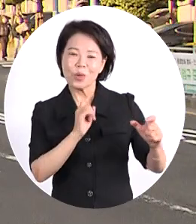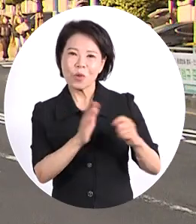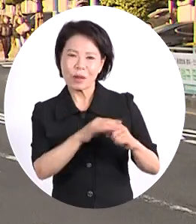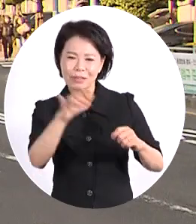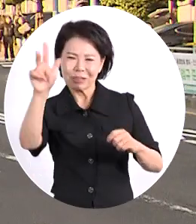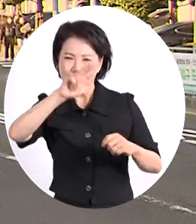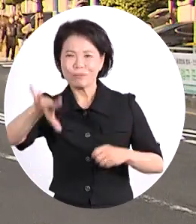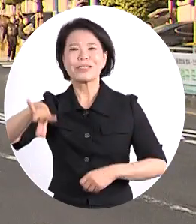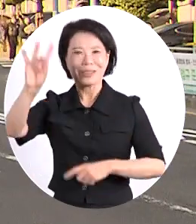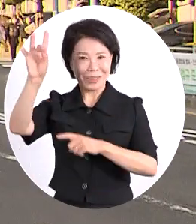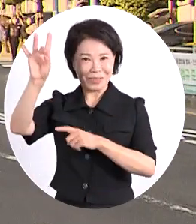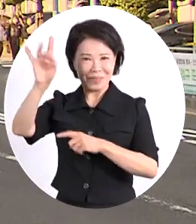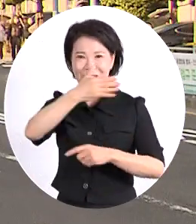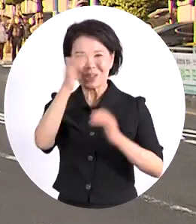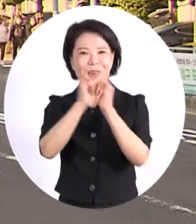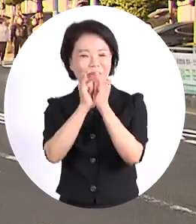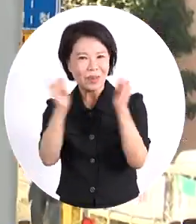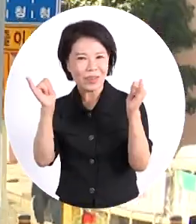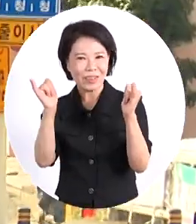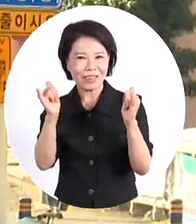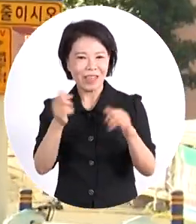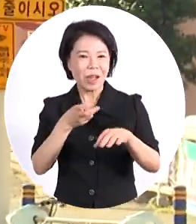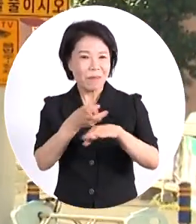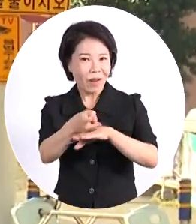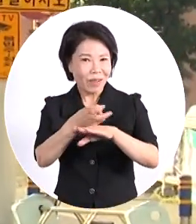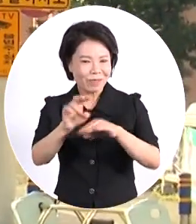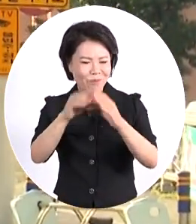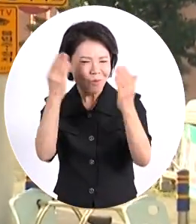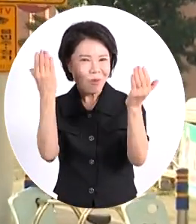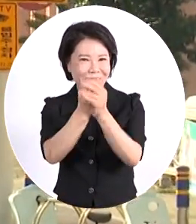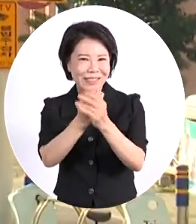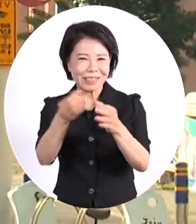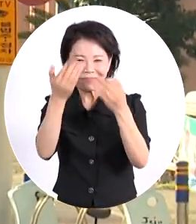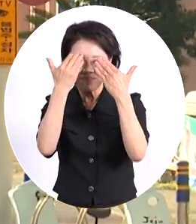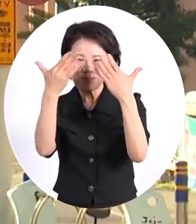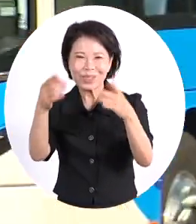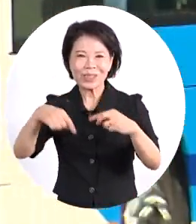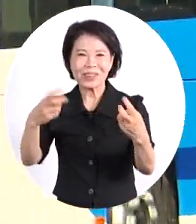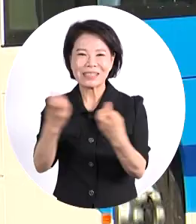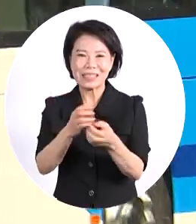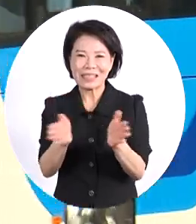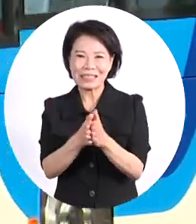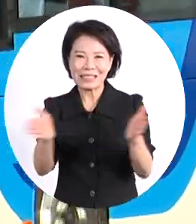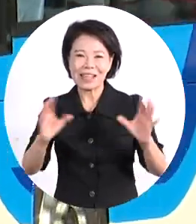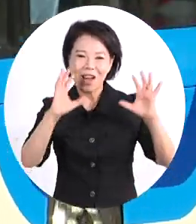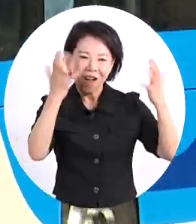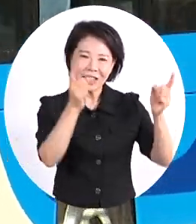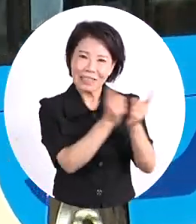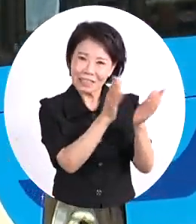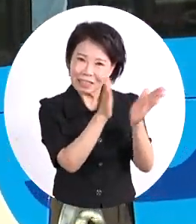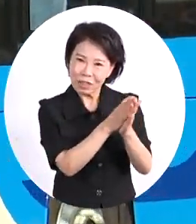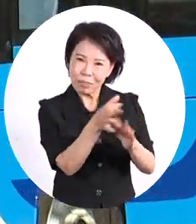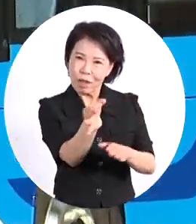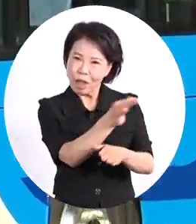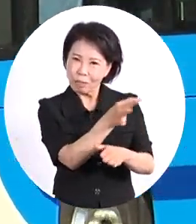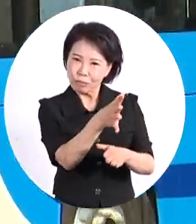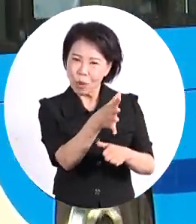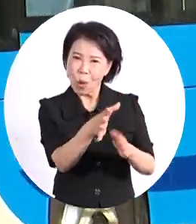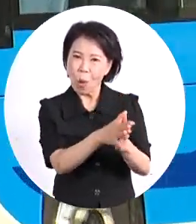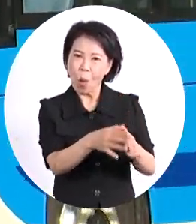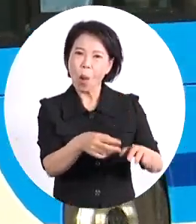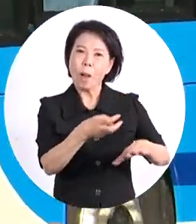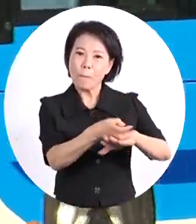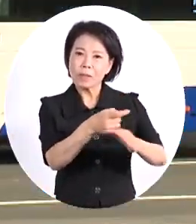제주특별자치도는 전국 최초로 청소년, 대중교통 완전 무료 정책을 시행하고 어린이 대상 무료 탑승